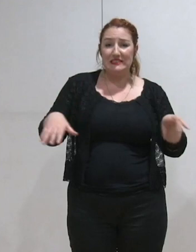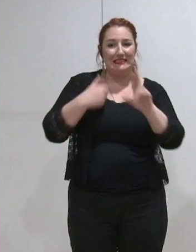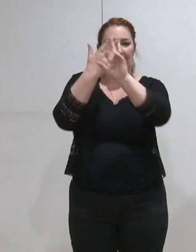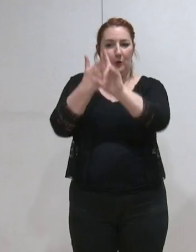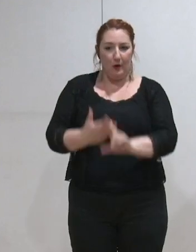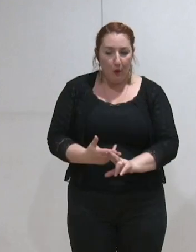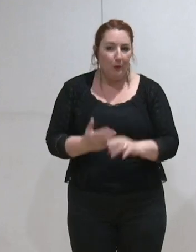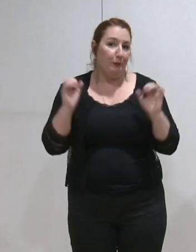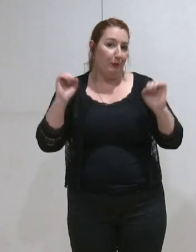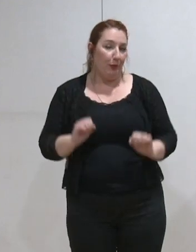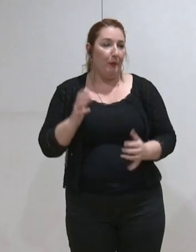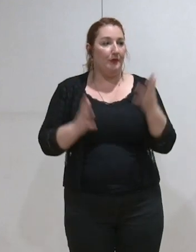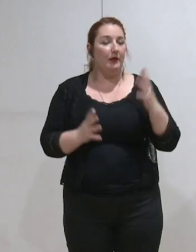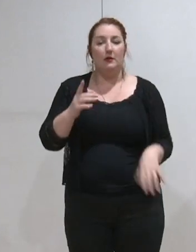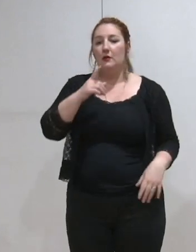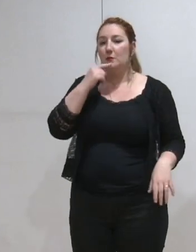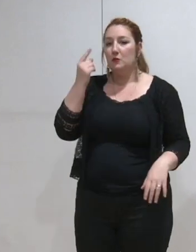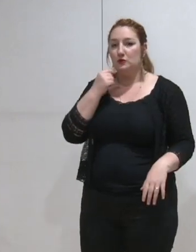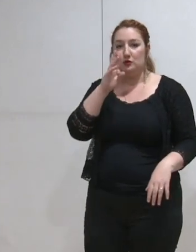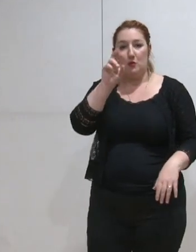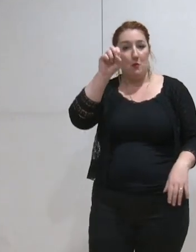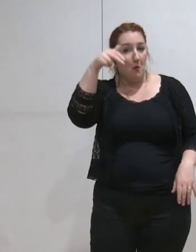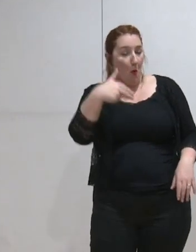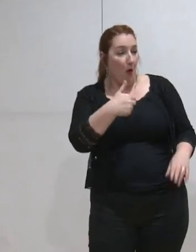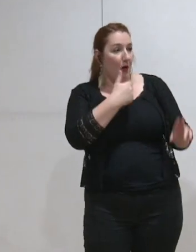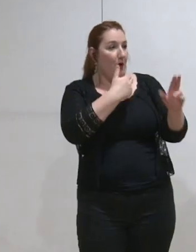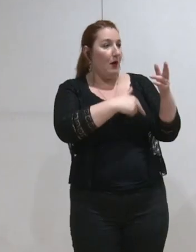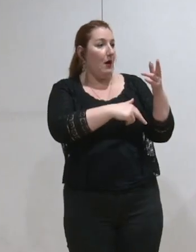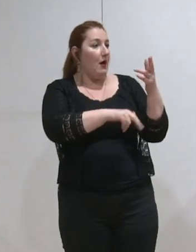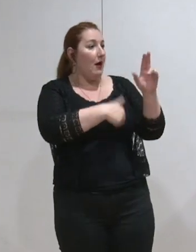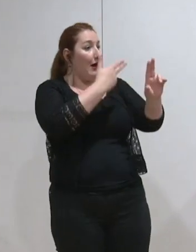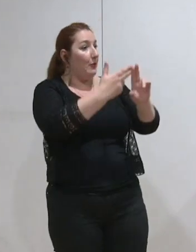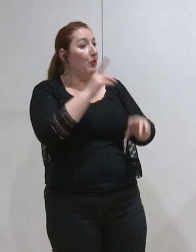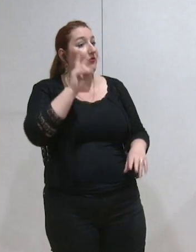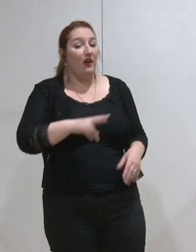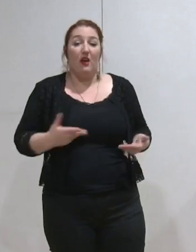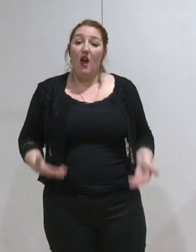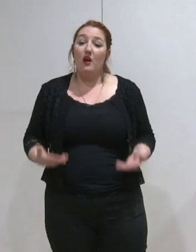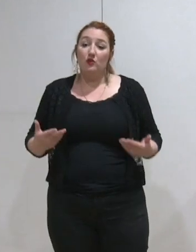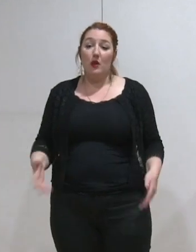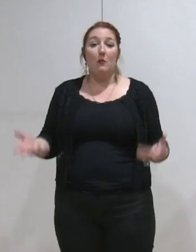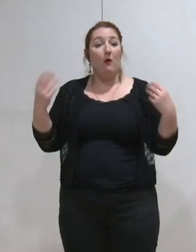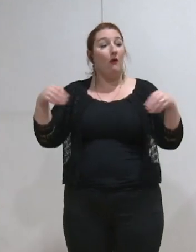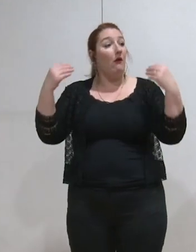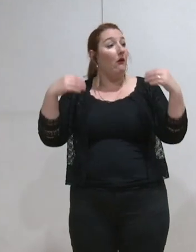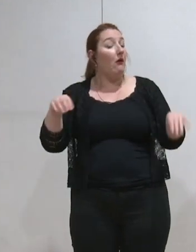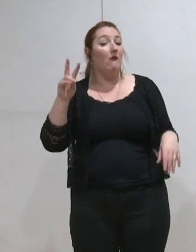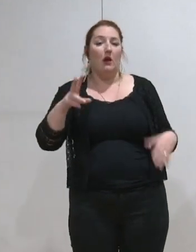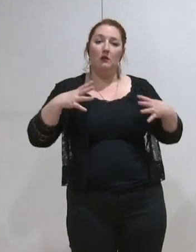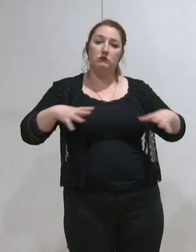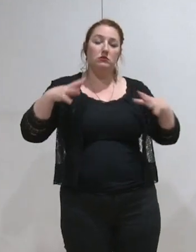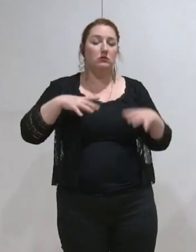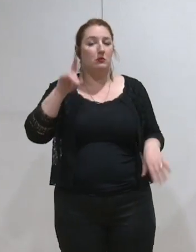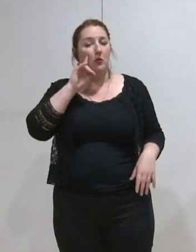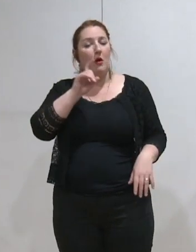Bron que la grande braderie qui a lieu actuellement comme il comme il l'appelle n'est pas de notre fait puisque comme l'a rappelé madame Olmos lors de la